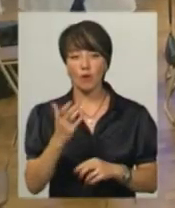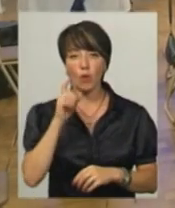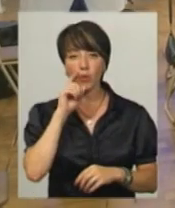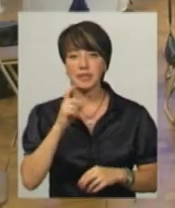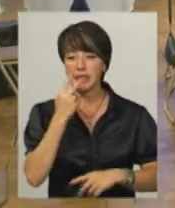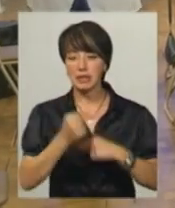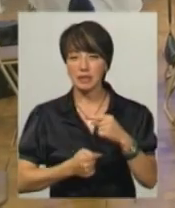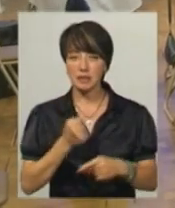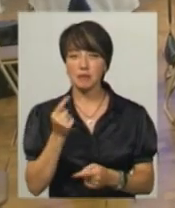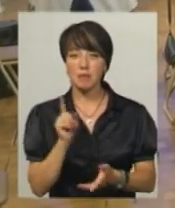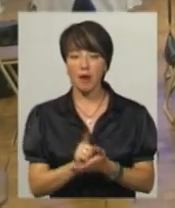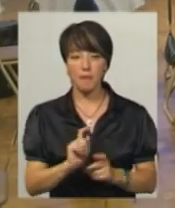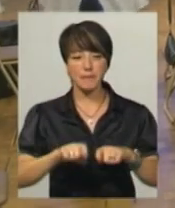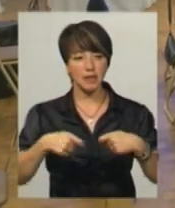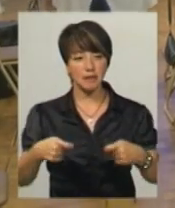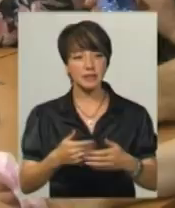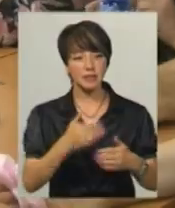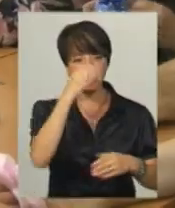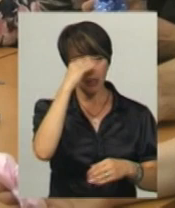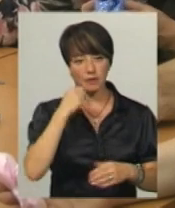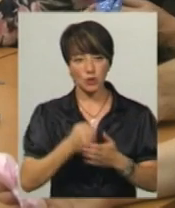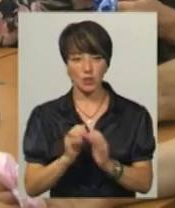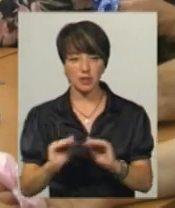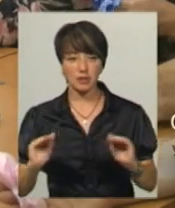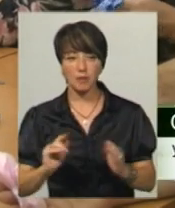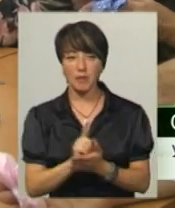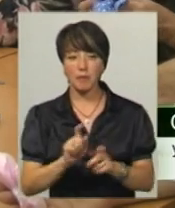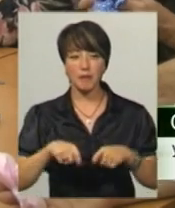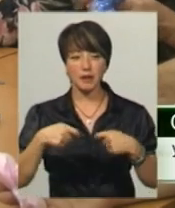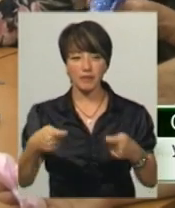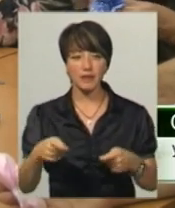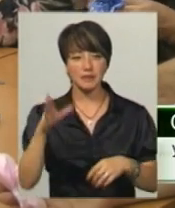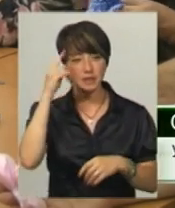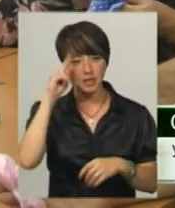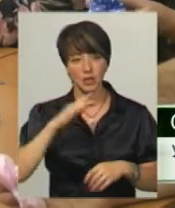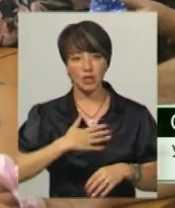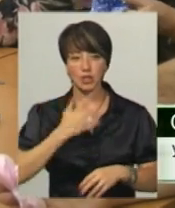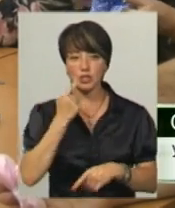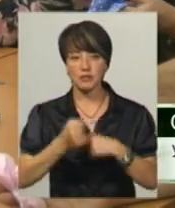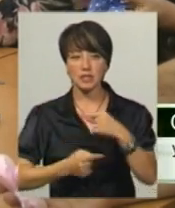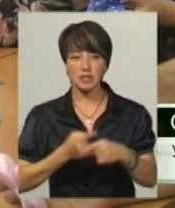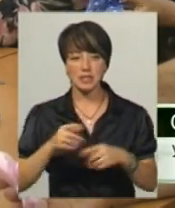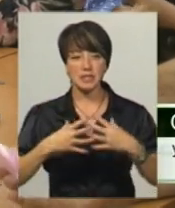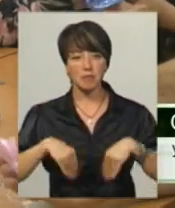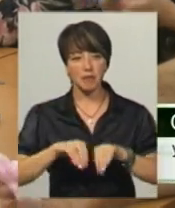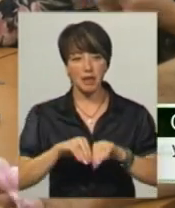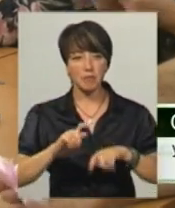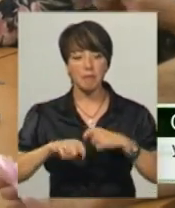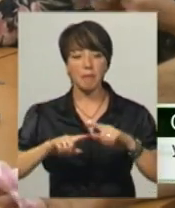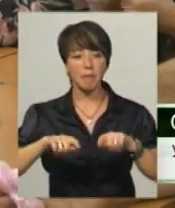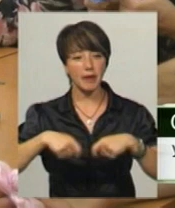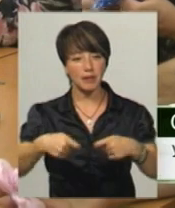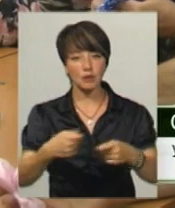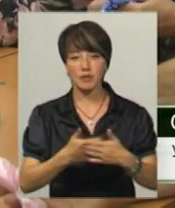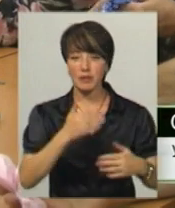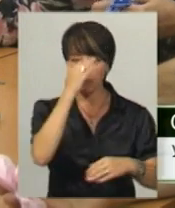українські традиції мають передаватися від батьків до дітей. Прагнемо передавати всі ті знання, наші звичаї, традиції сімейні, які передаються від